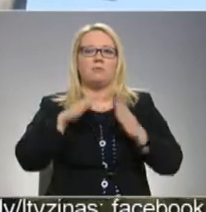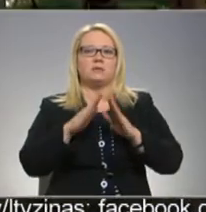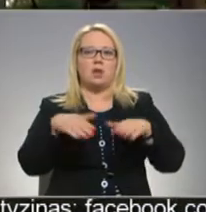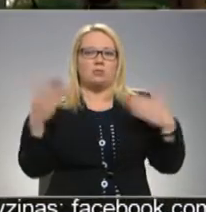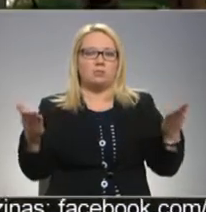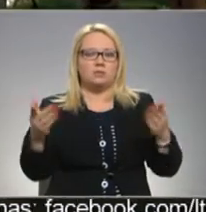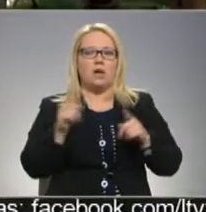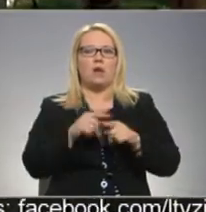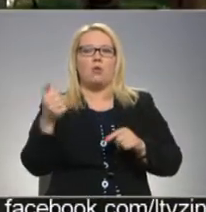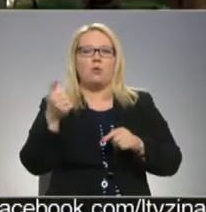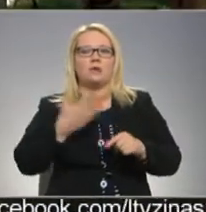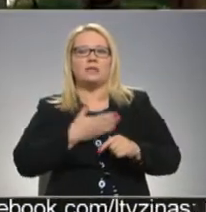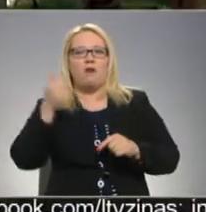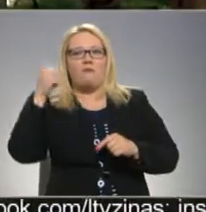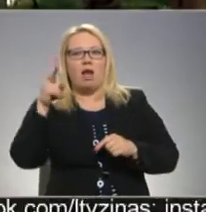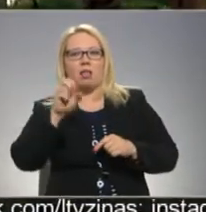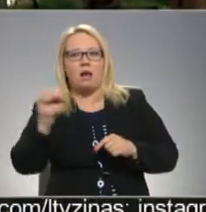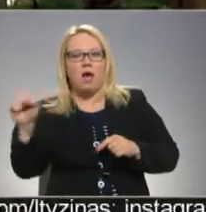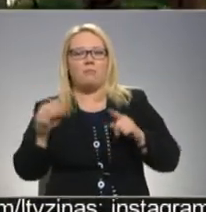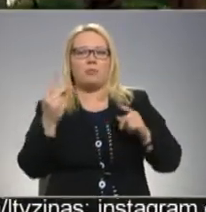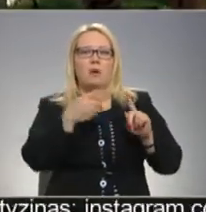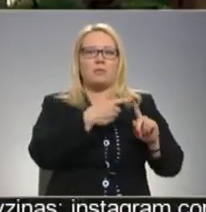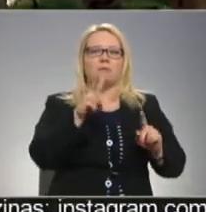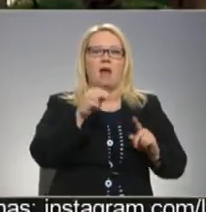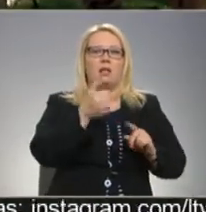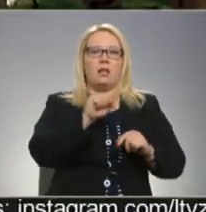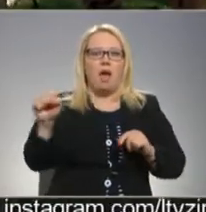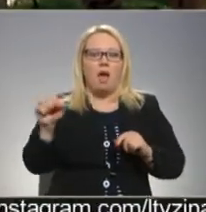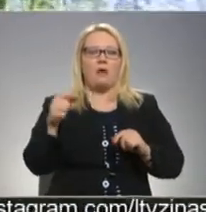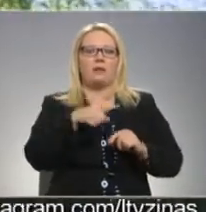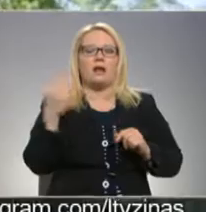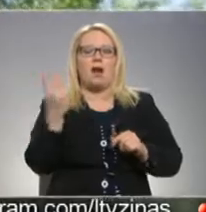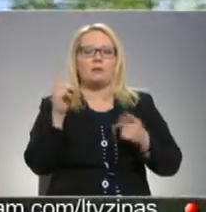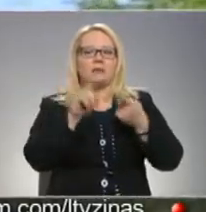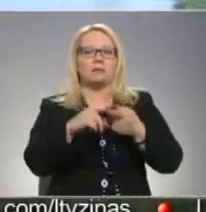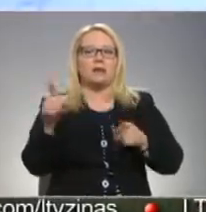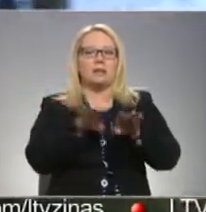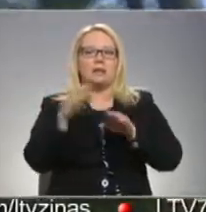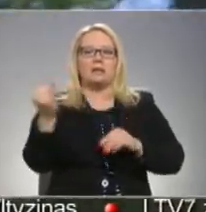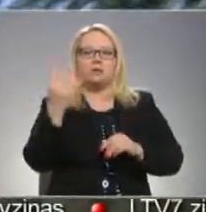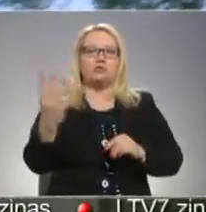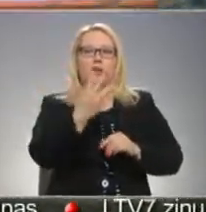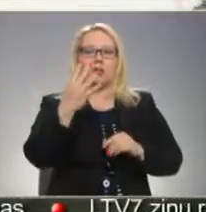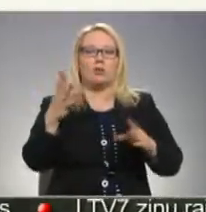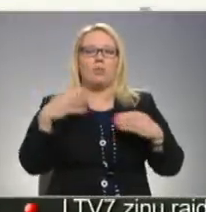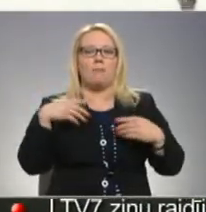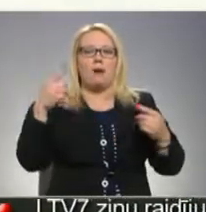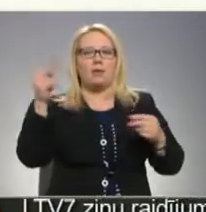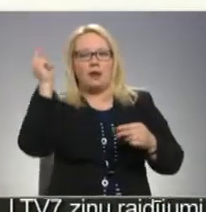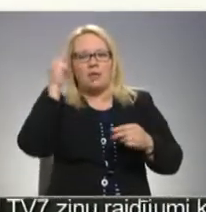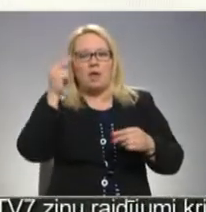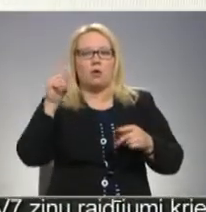pusē. Gundars dzīvo Valkā, bet Allers Valgā. Abus saista līdzīgas intereses un tā jau 4 gadus kopā trenējas un